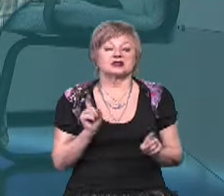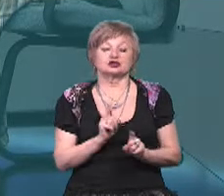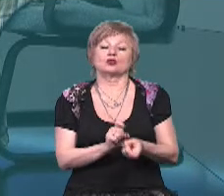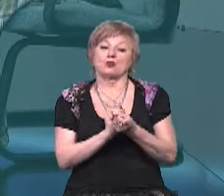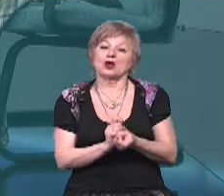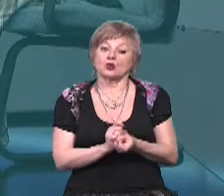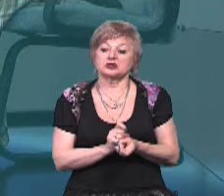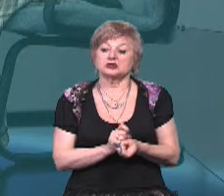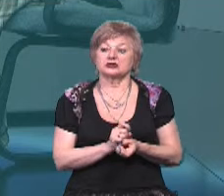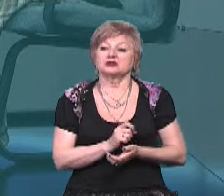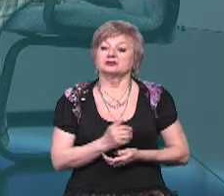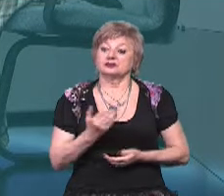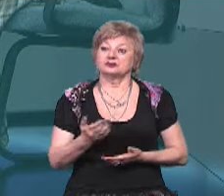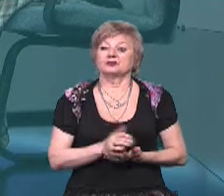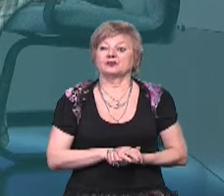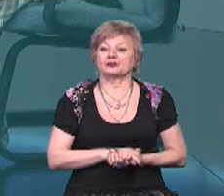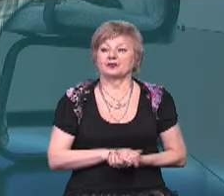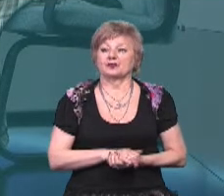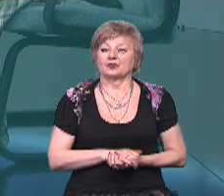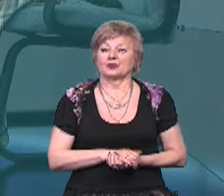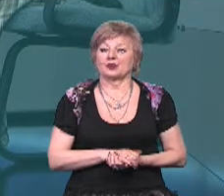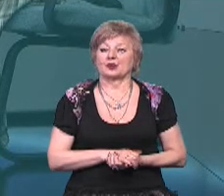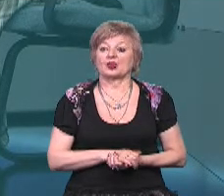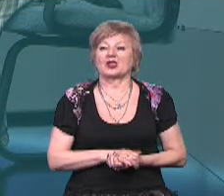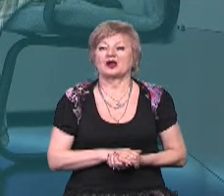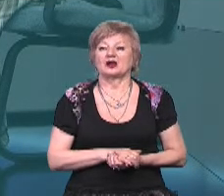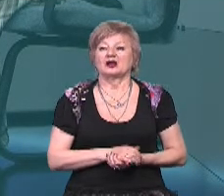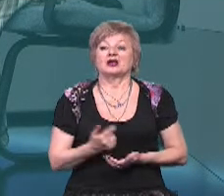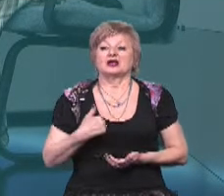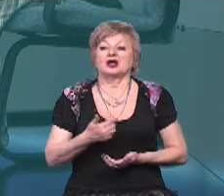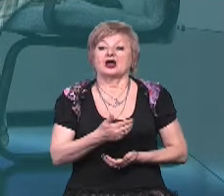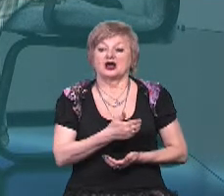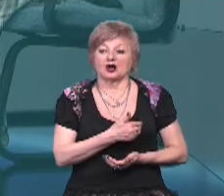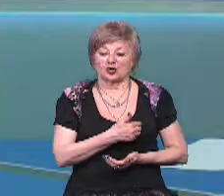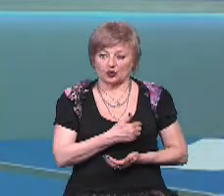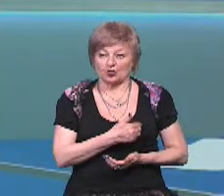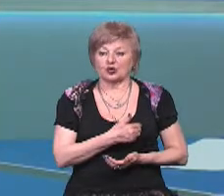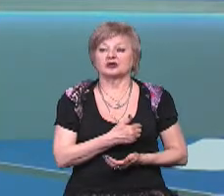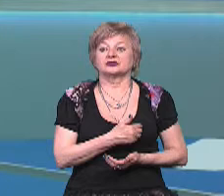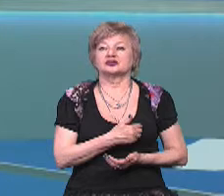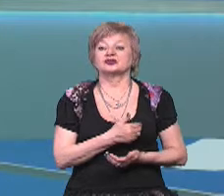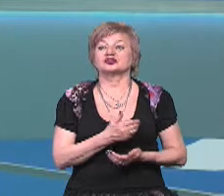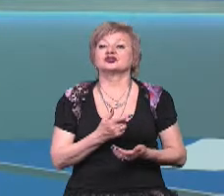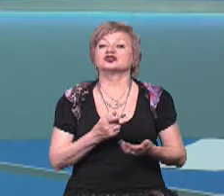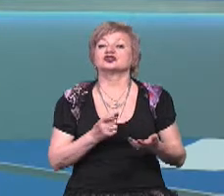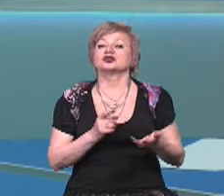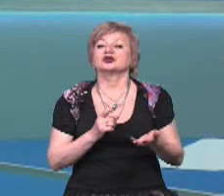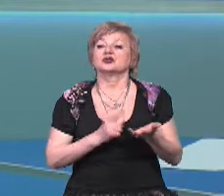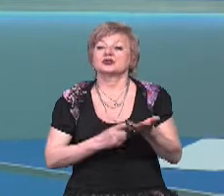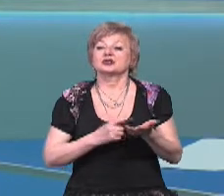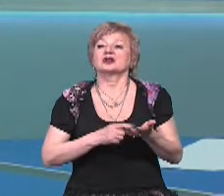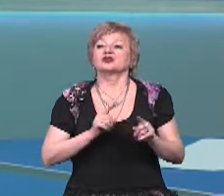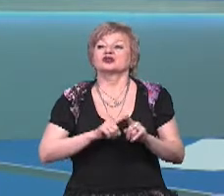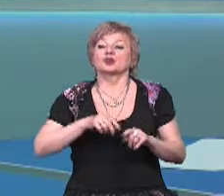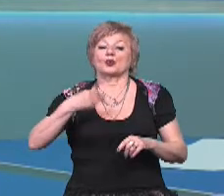поборотися з ним? Пані Тамілочка? Я хочу навести слова нашого президента, що, по-перше, треба